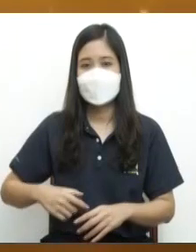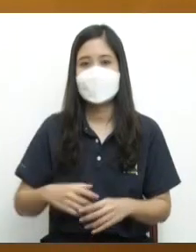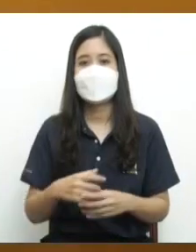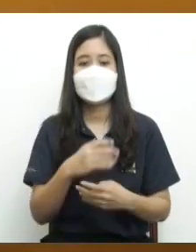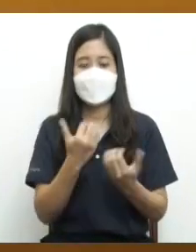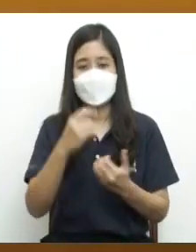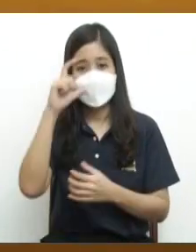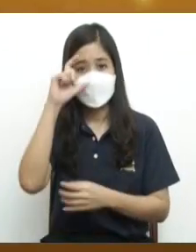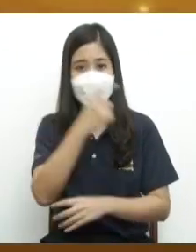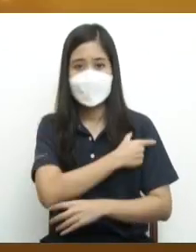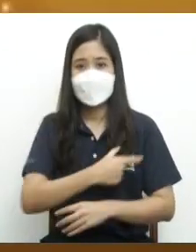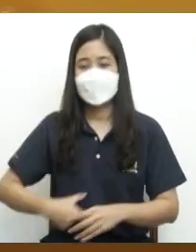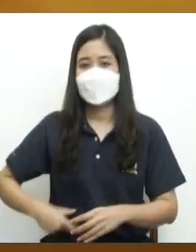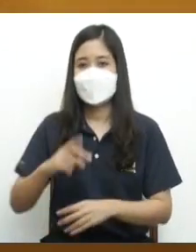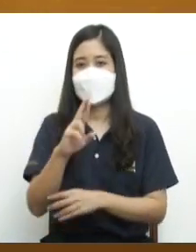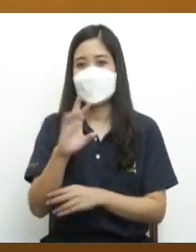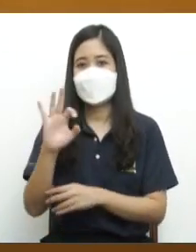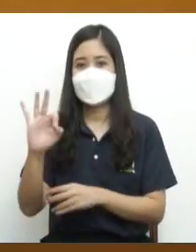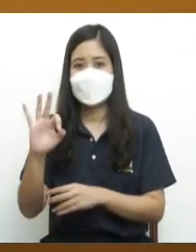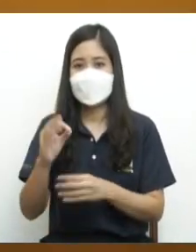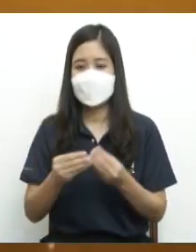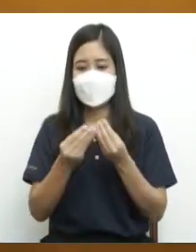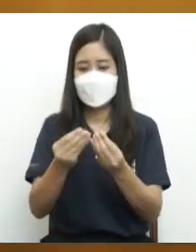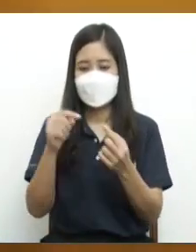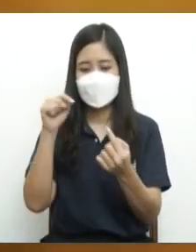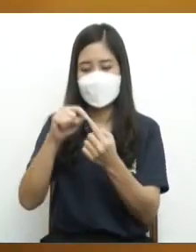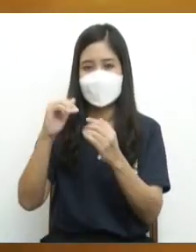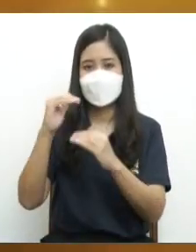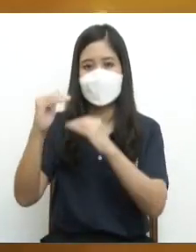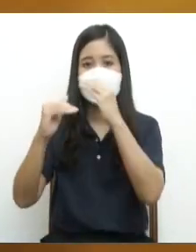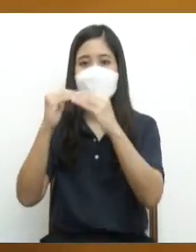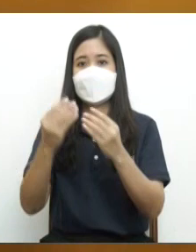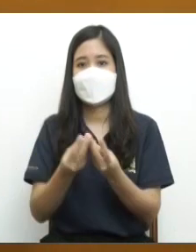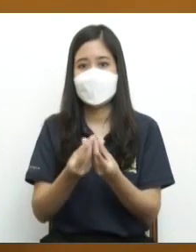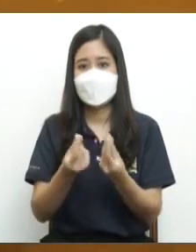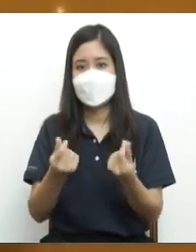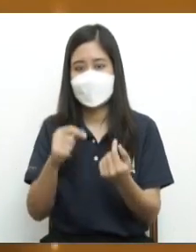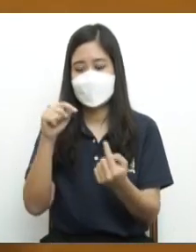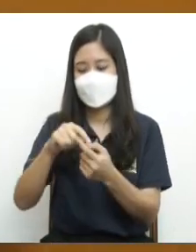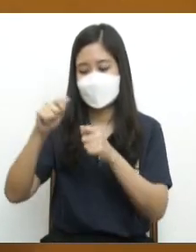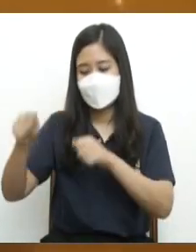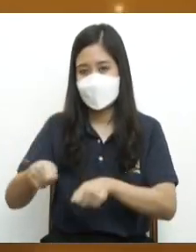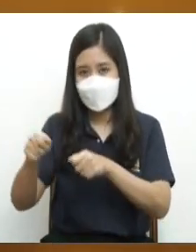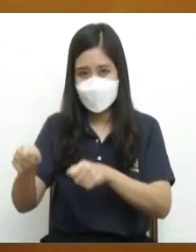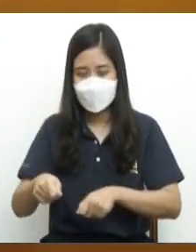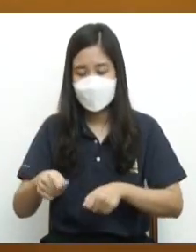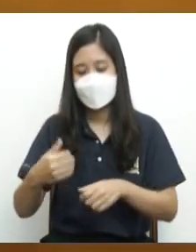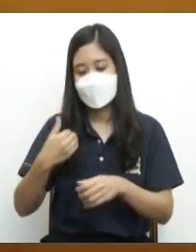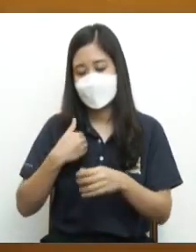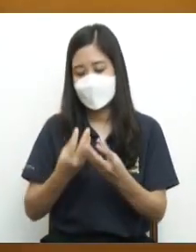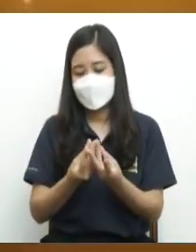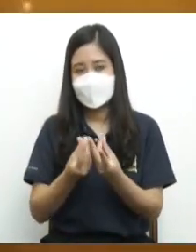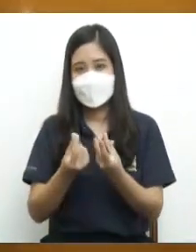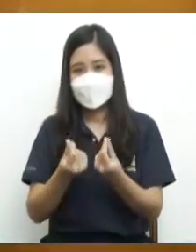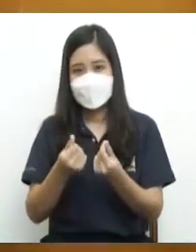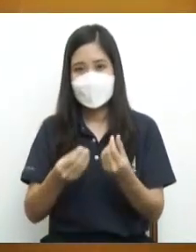ที่9ได้ขยายขอบเขตไปสู่เรื่องของการพัฒนาและอนุรักษ์ดินเพื่อการเกษตรกรรมเพราะดินที่ดีจะเป็นรากฐานของการ